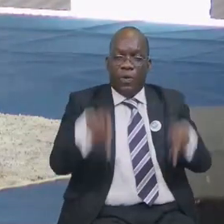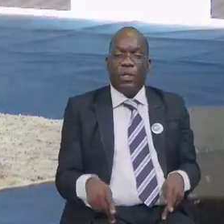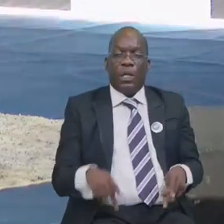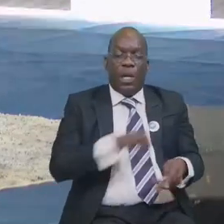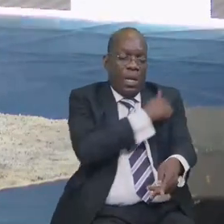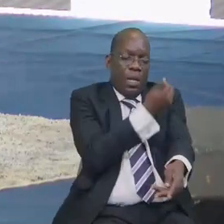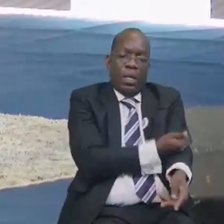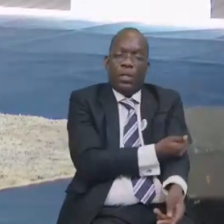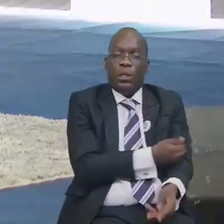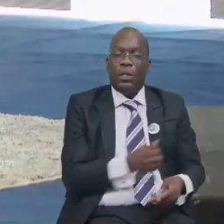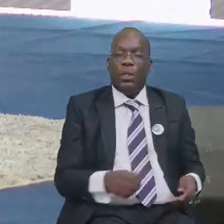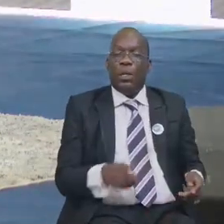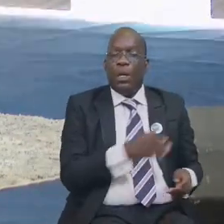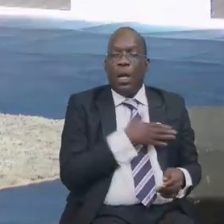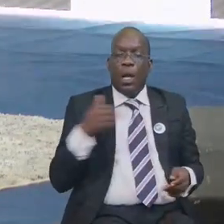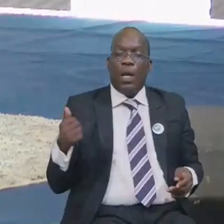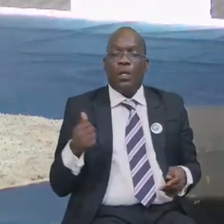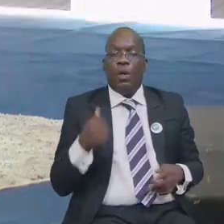énergie physique,